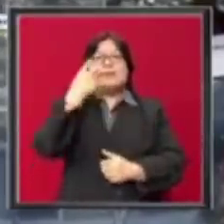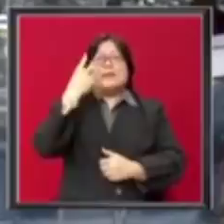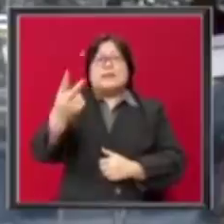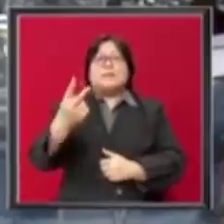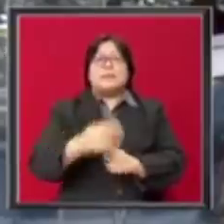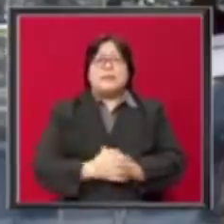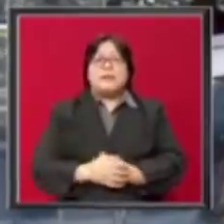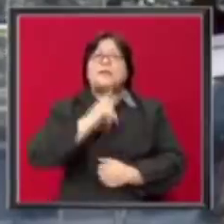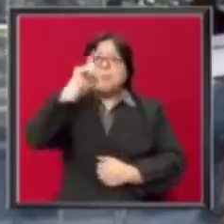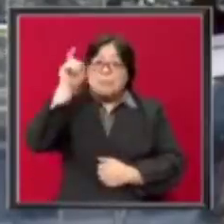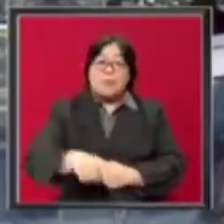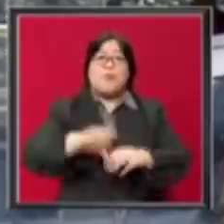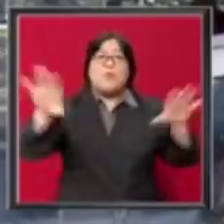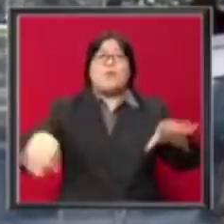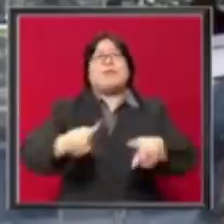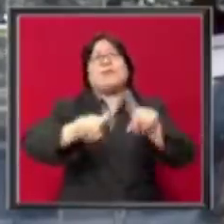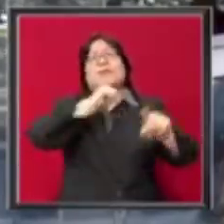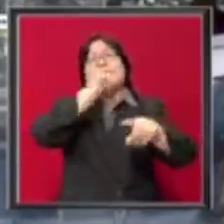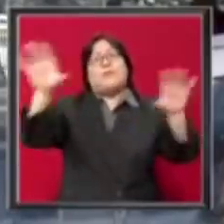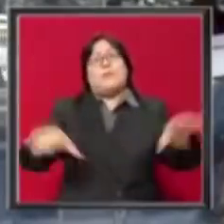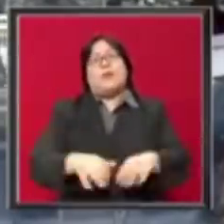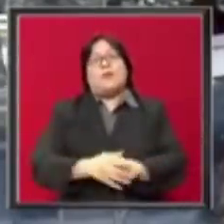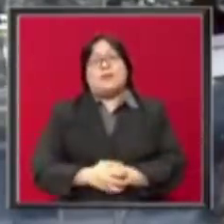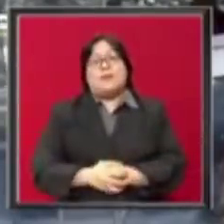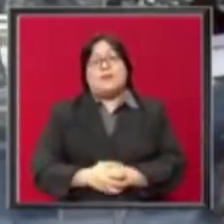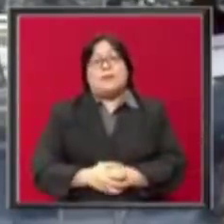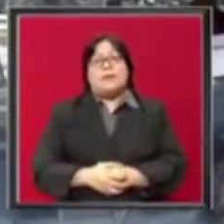nampak yang patut dibuat tidak dibuat,